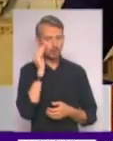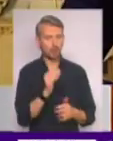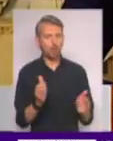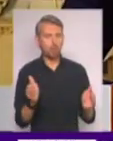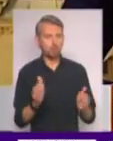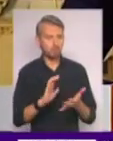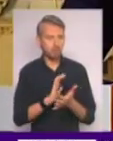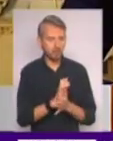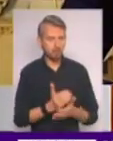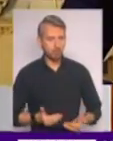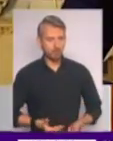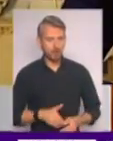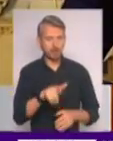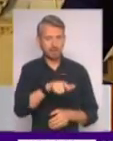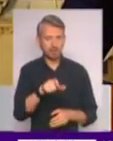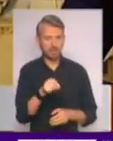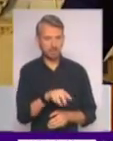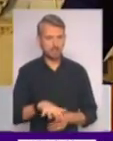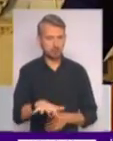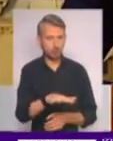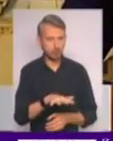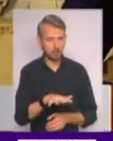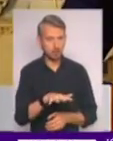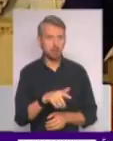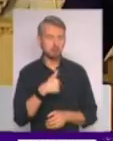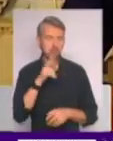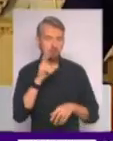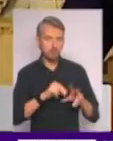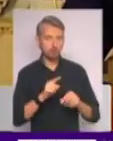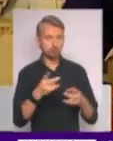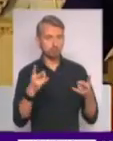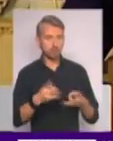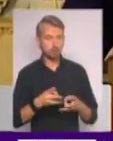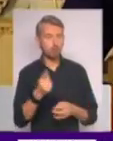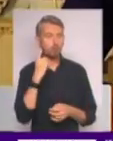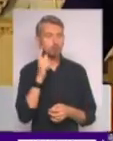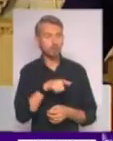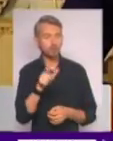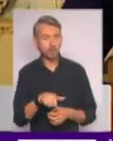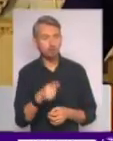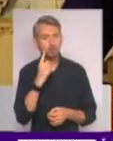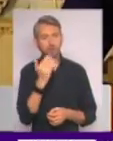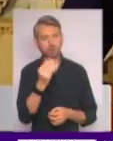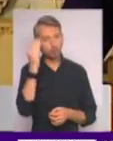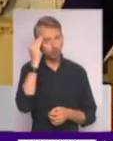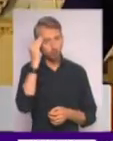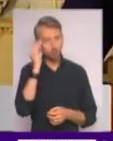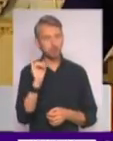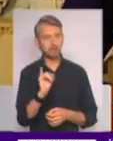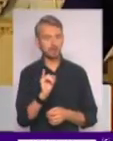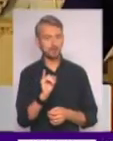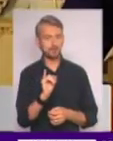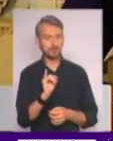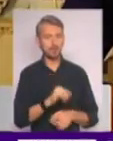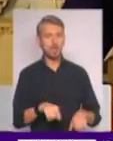проживання населення саме в цій зоні, я вбачаю за потрібне почути людей, почути їхню думку і таким